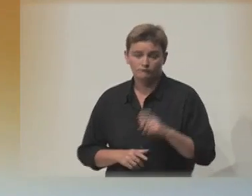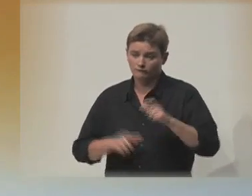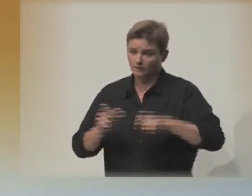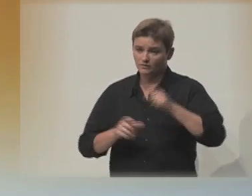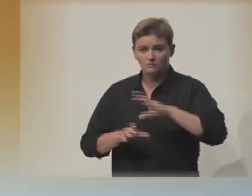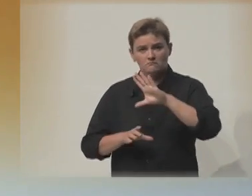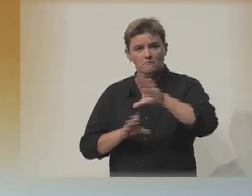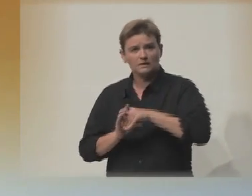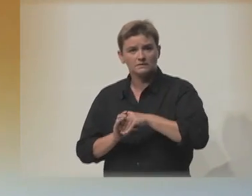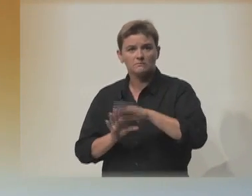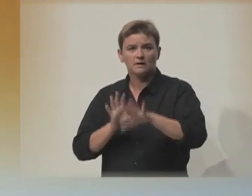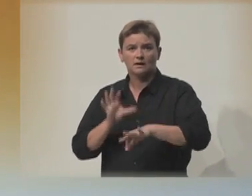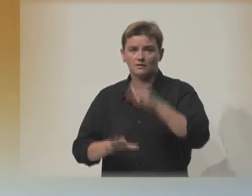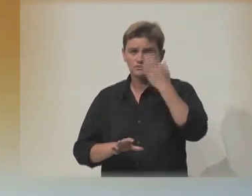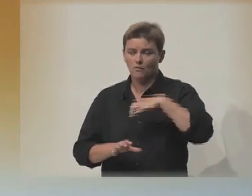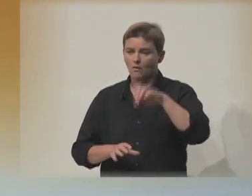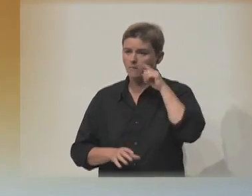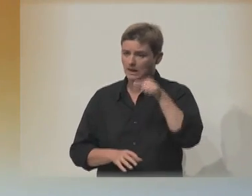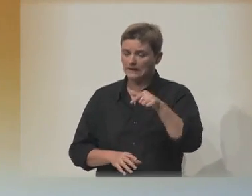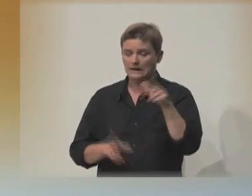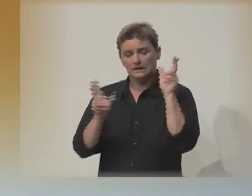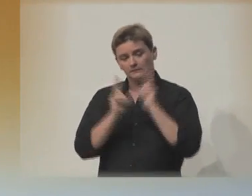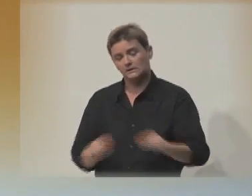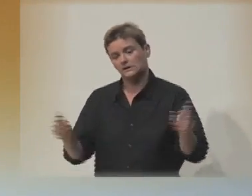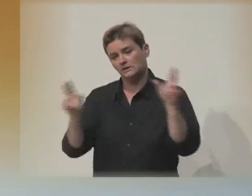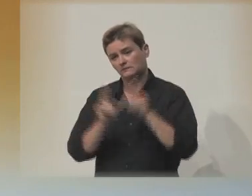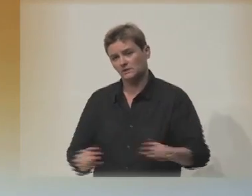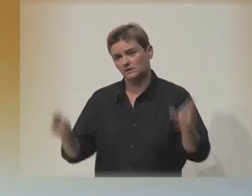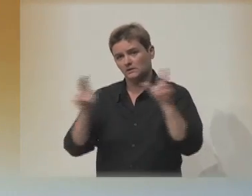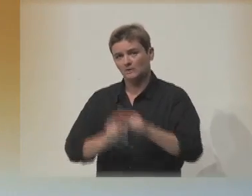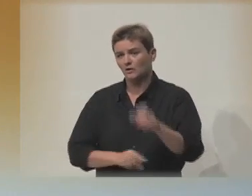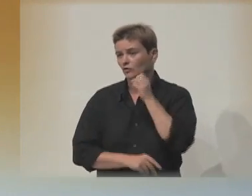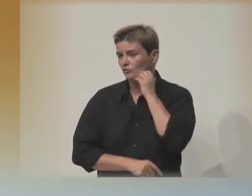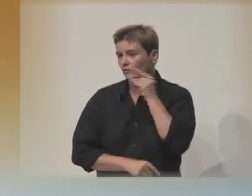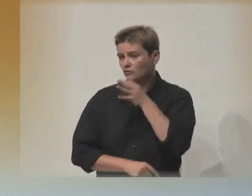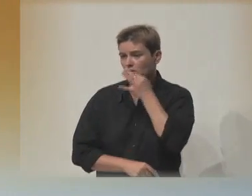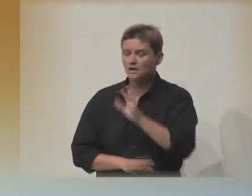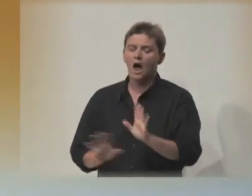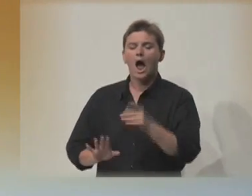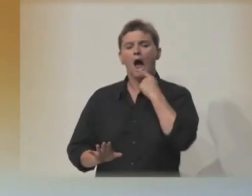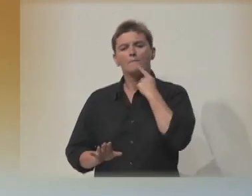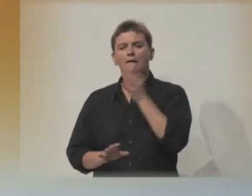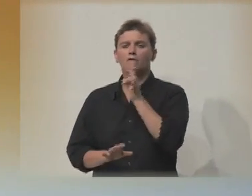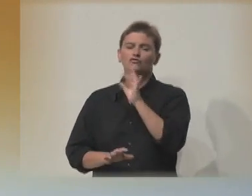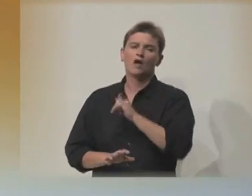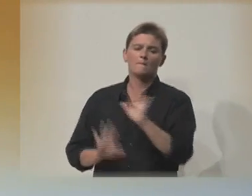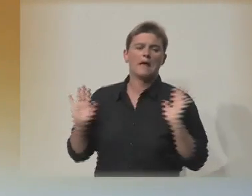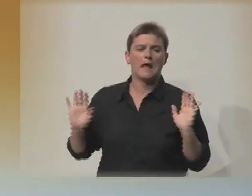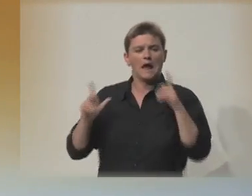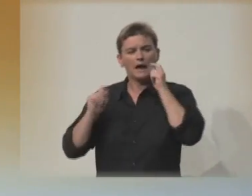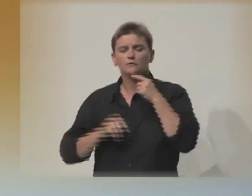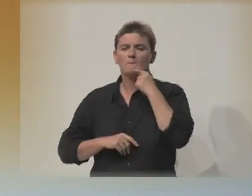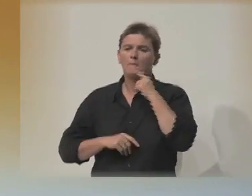participants à cette élection qui nous expliquent tous les jours qu'il faudrait ne pas parler de France quand on parle